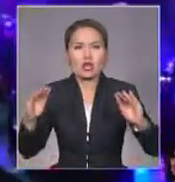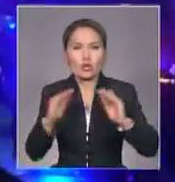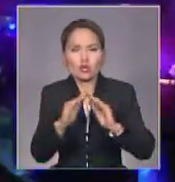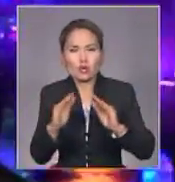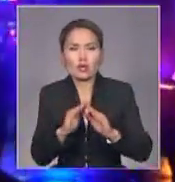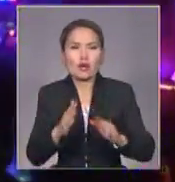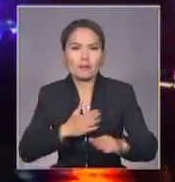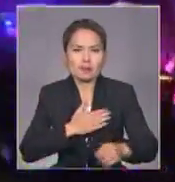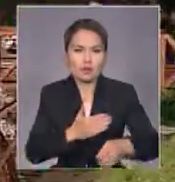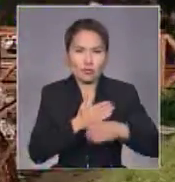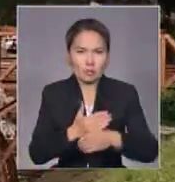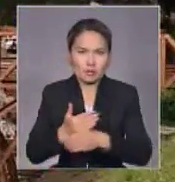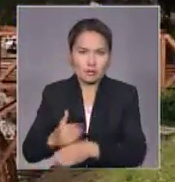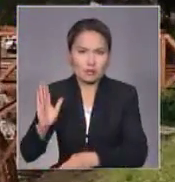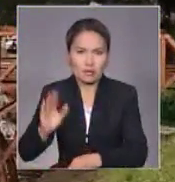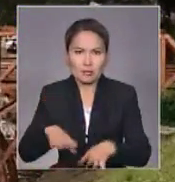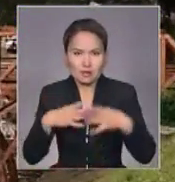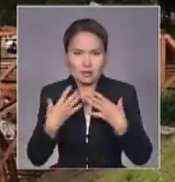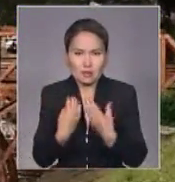тәртіпте қызмет етуде.